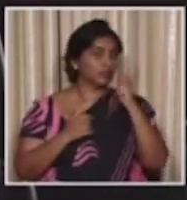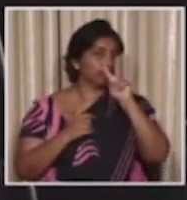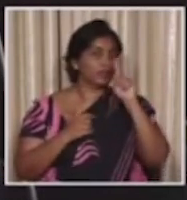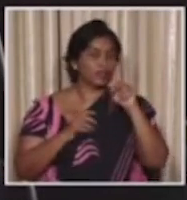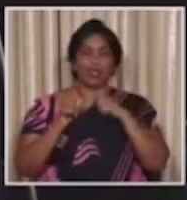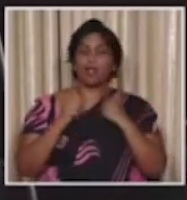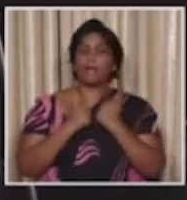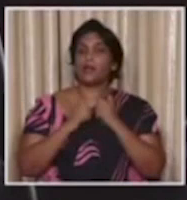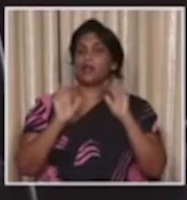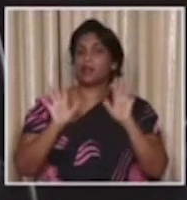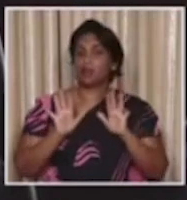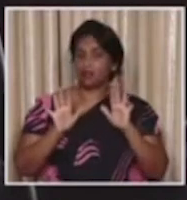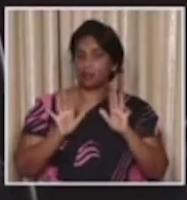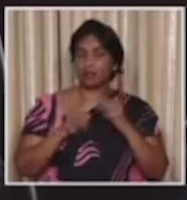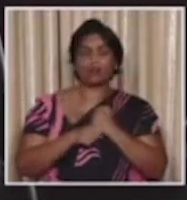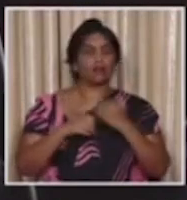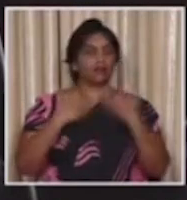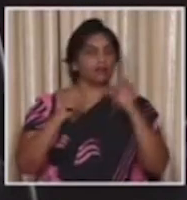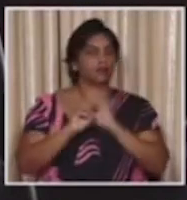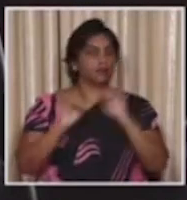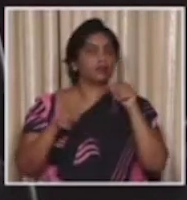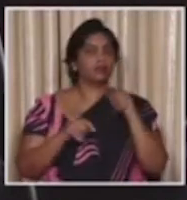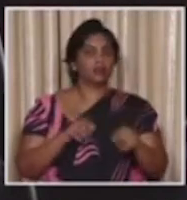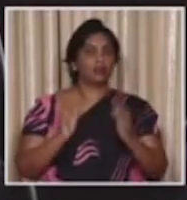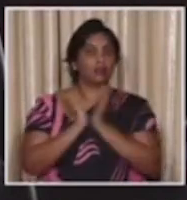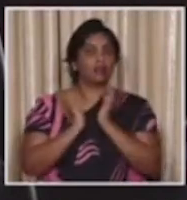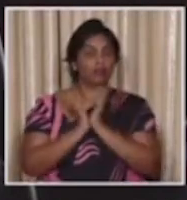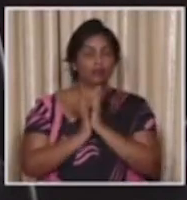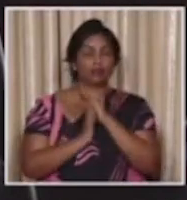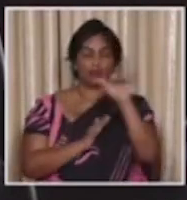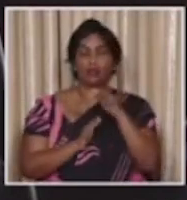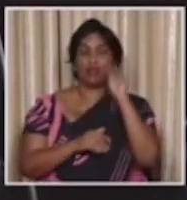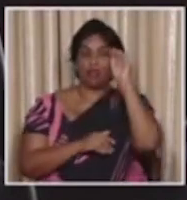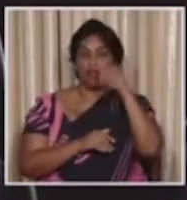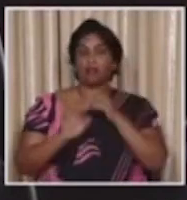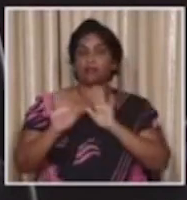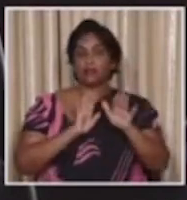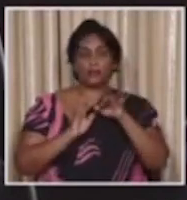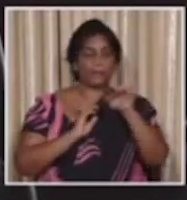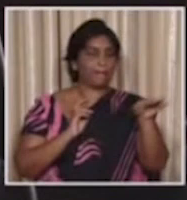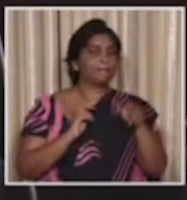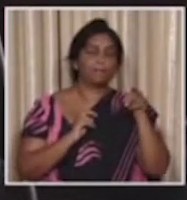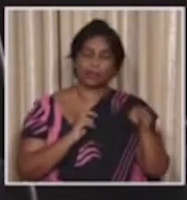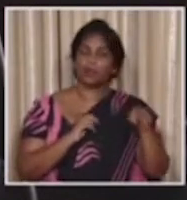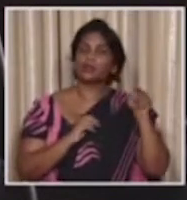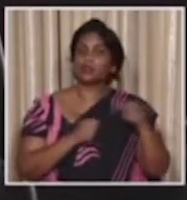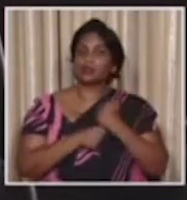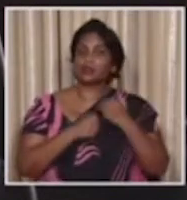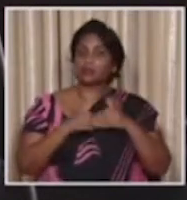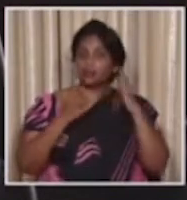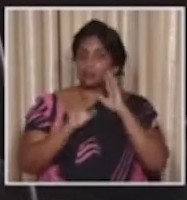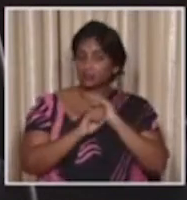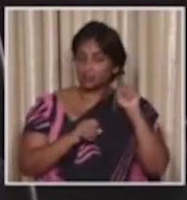2021 අප්‍රේල් 9 වෙනිදා ගැසට් කරා. මේක වන රක්ෂිතයක් කියලා, අලි කළමනාකරණ ප්‍රදේශයක් කියලා. එතකොට මේ ගැසට් කරපු